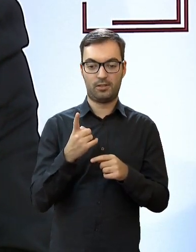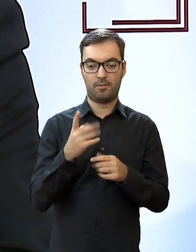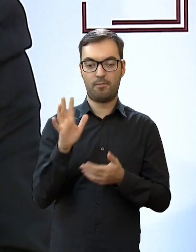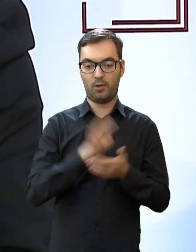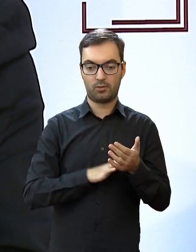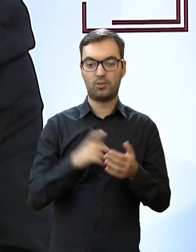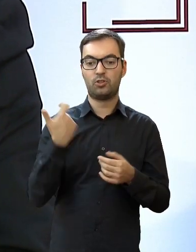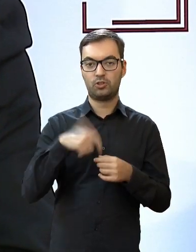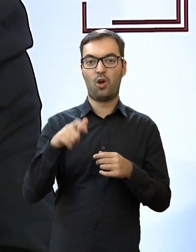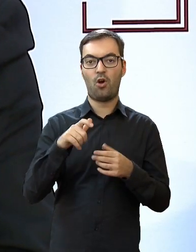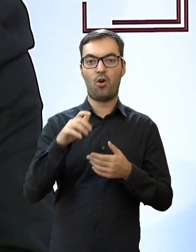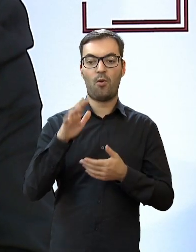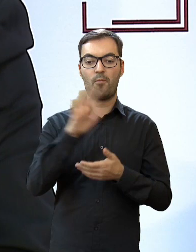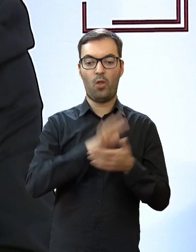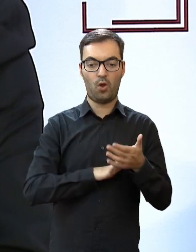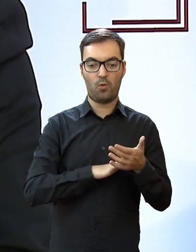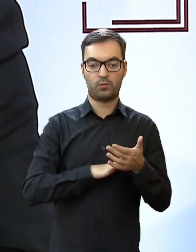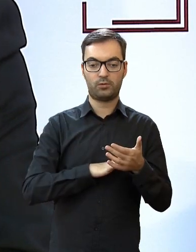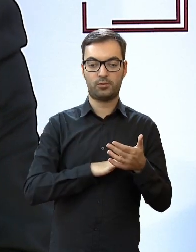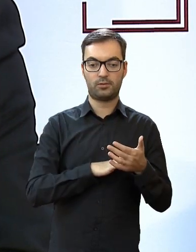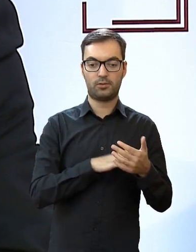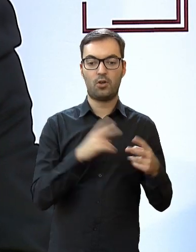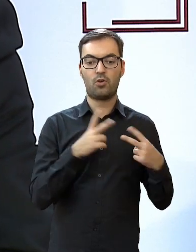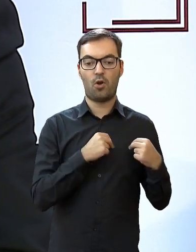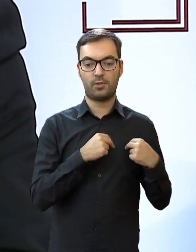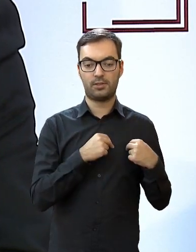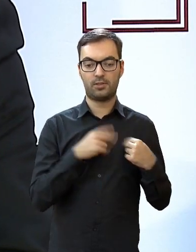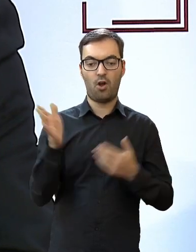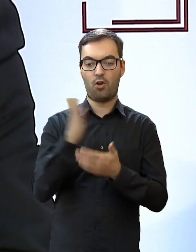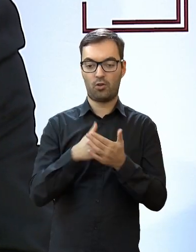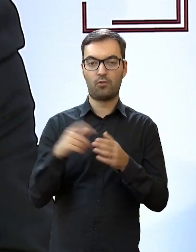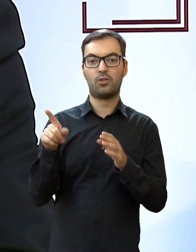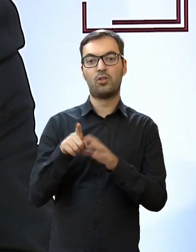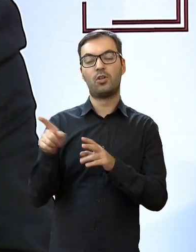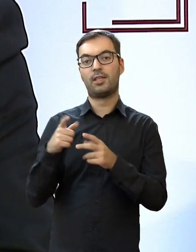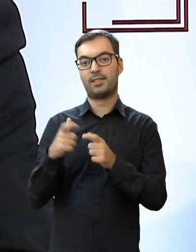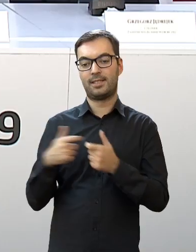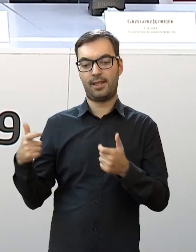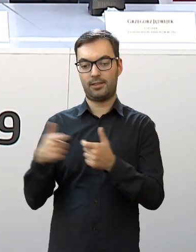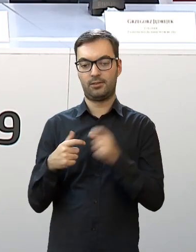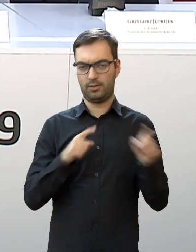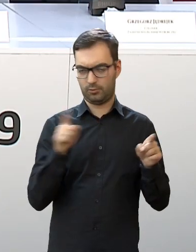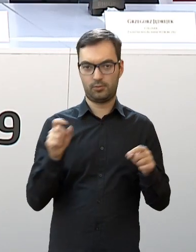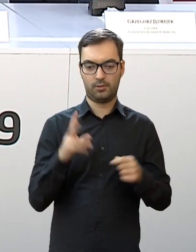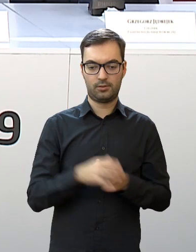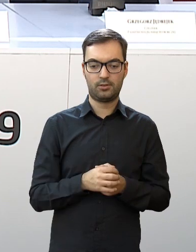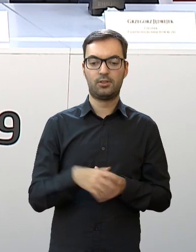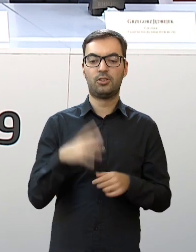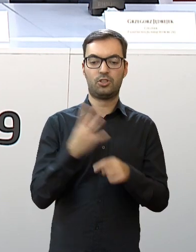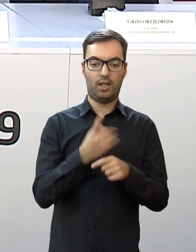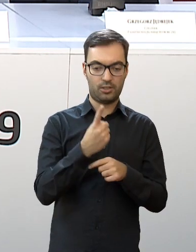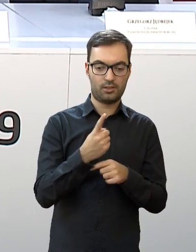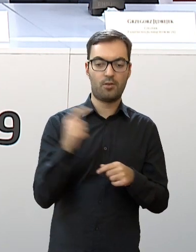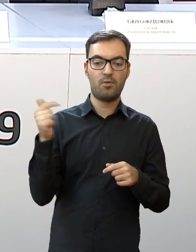Mamy mieć 100 protokołów komisji okręgowych do Senatu. Czyli 41,